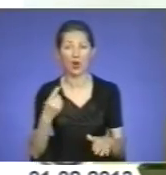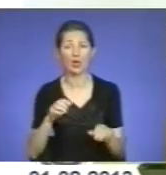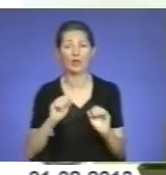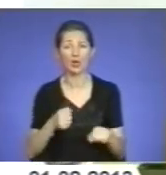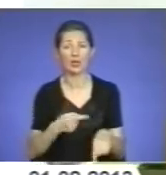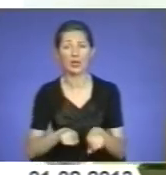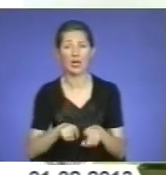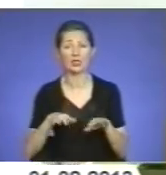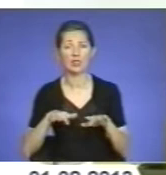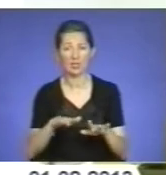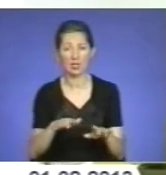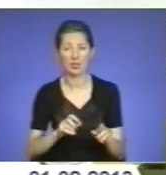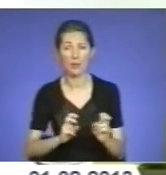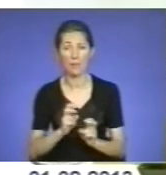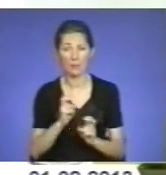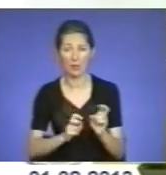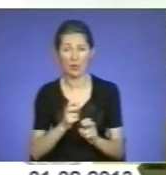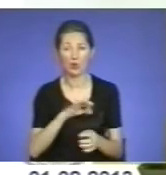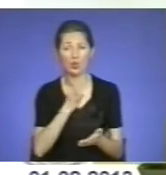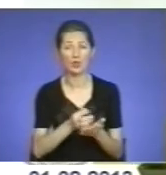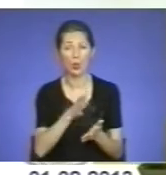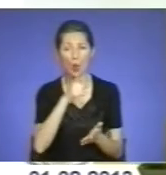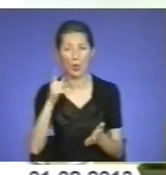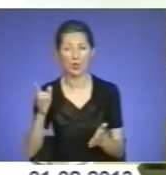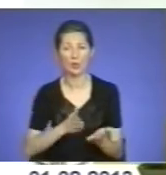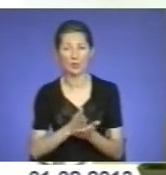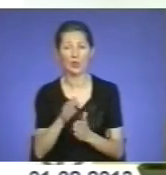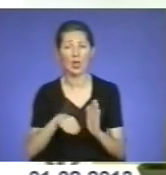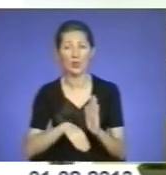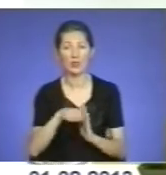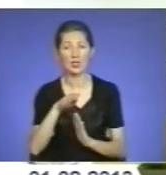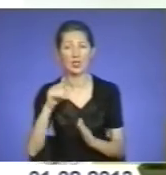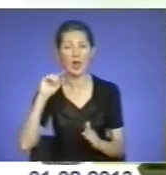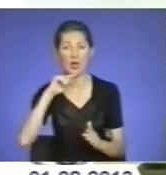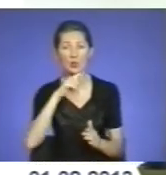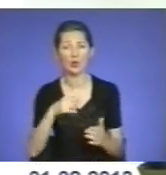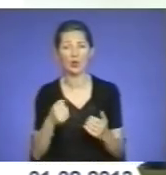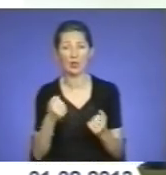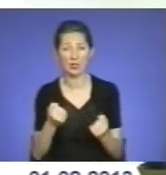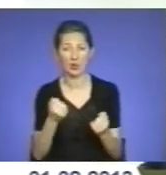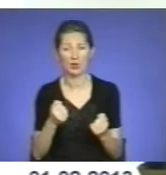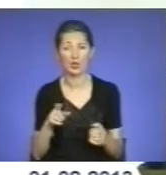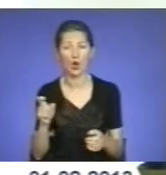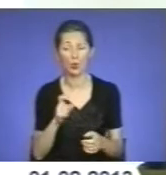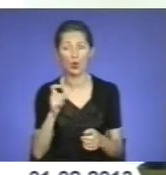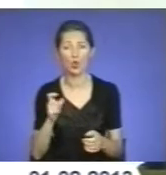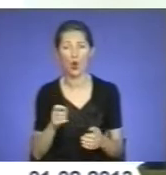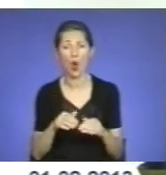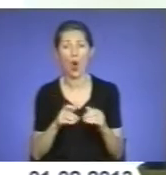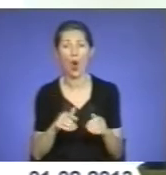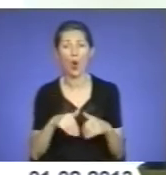реального сектору економіки у звітному періоді спрямовувалися на підвищення економічної стійкості господарського комплексу, зростання